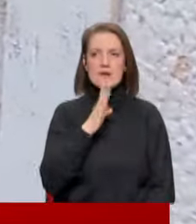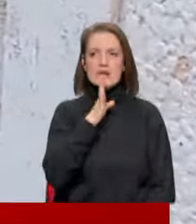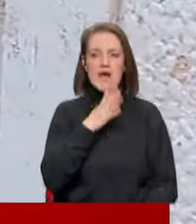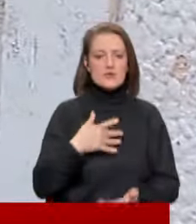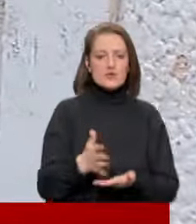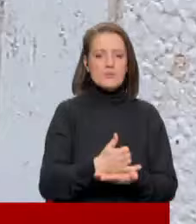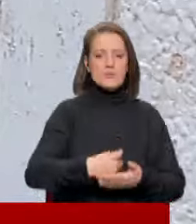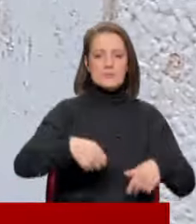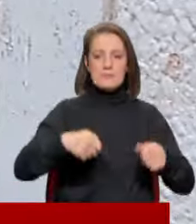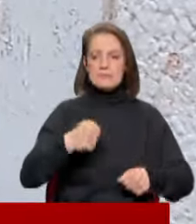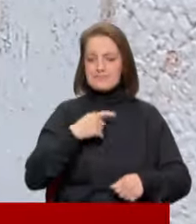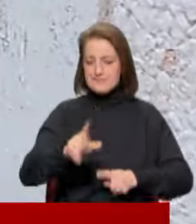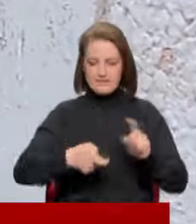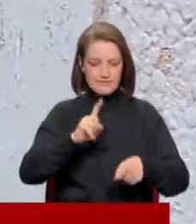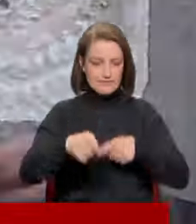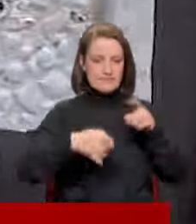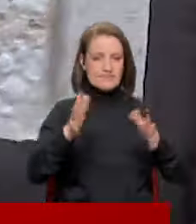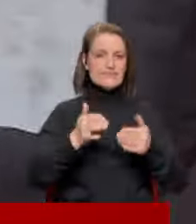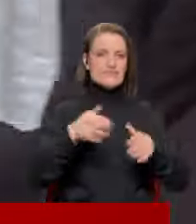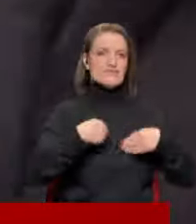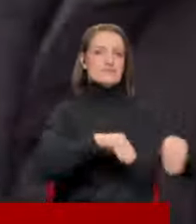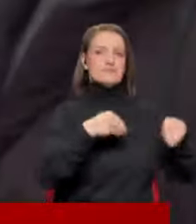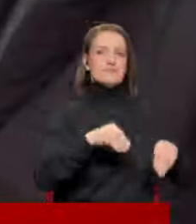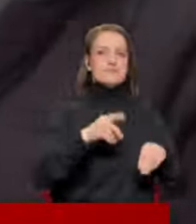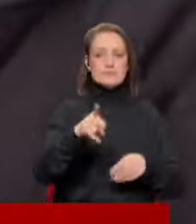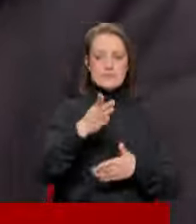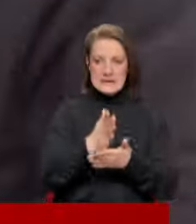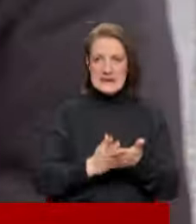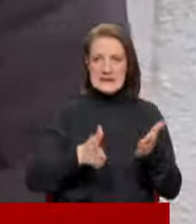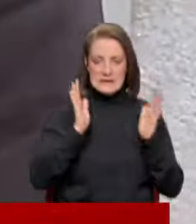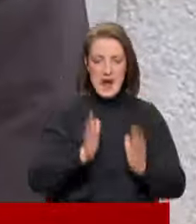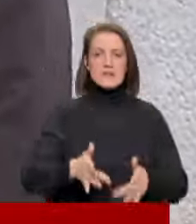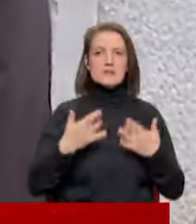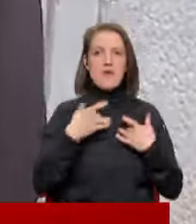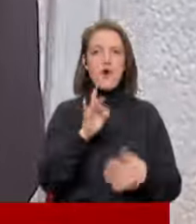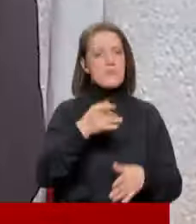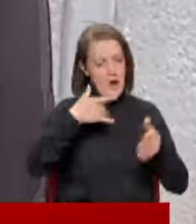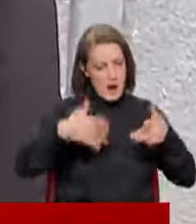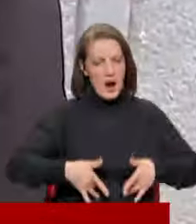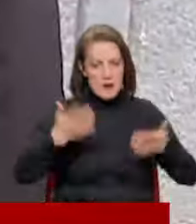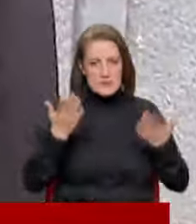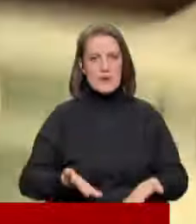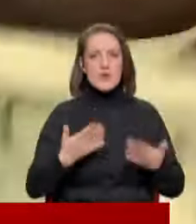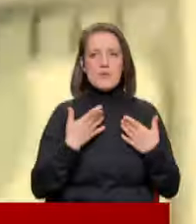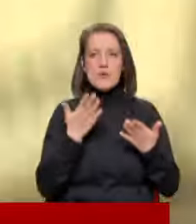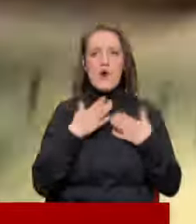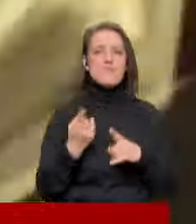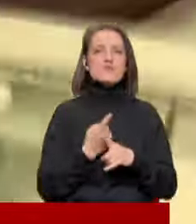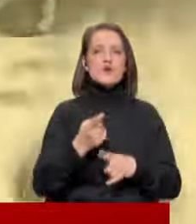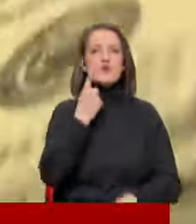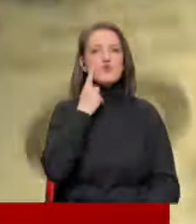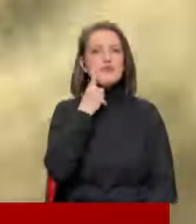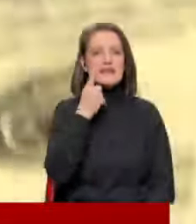topluyoruz Pazarda ne buluyorsa bir şeyler alıp satıyoruz ya biz onun yarısına daha razıyız 15'e de razıyız Yok bir şey aslında